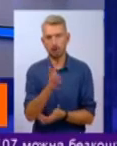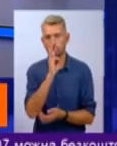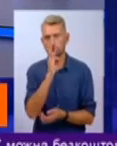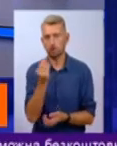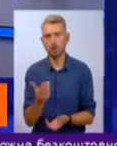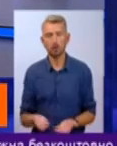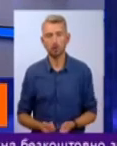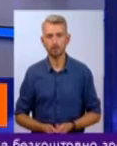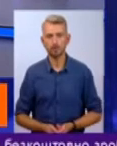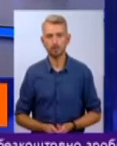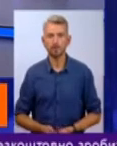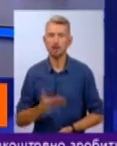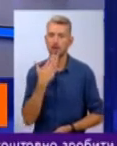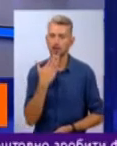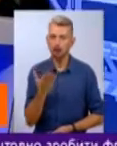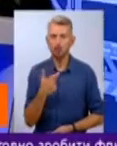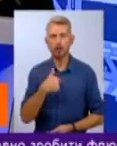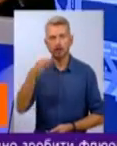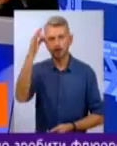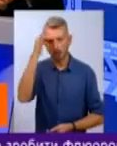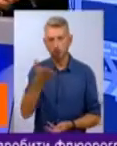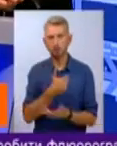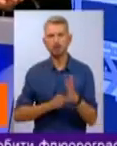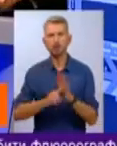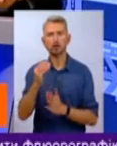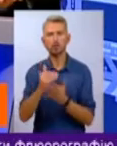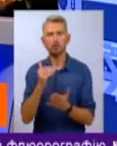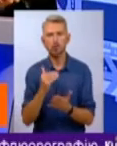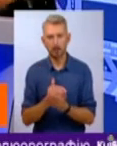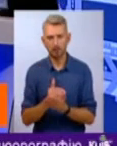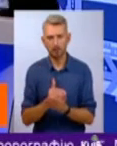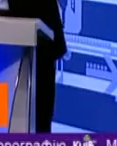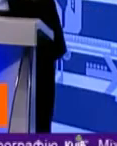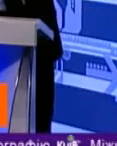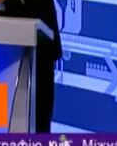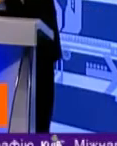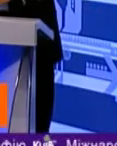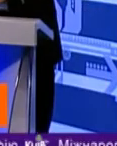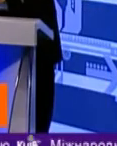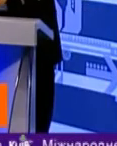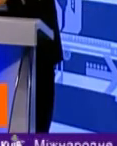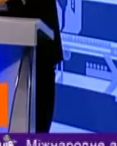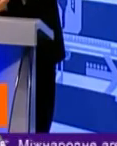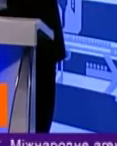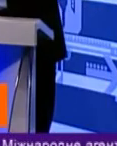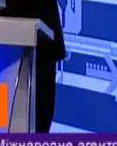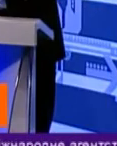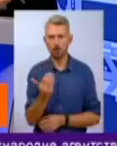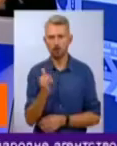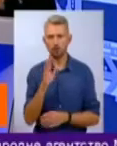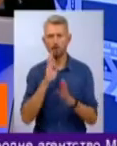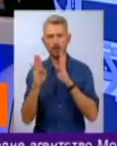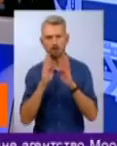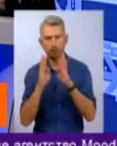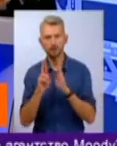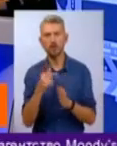плату. Дякую. І я нагадую, ми на початку програми просили проголосувати вас у Фейсбуці,